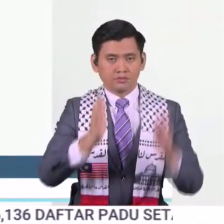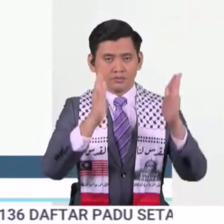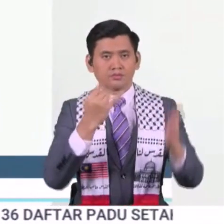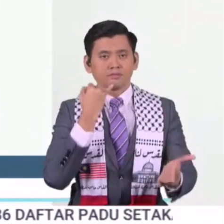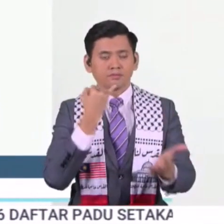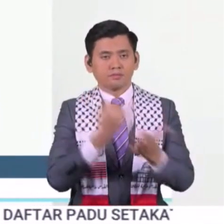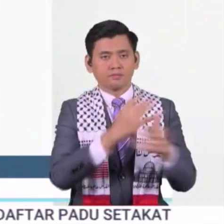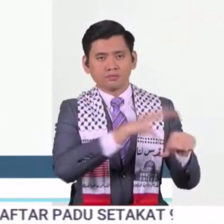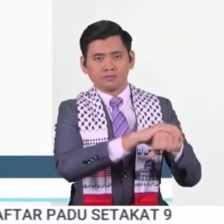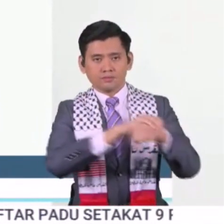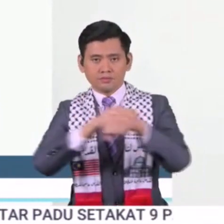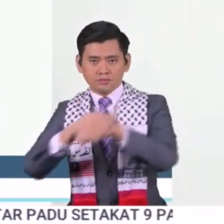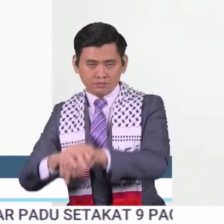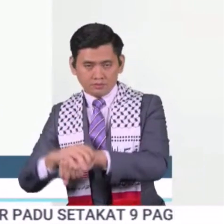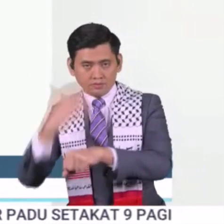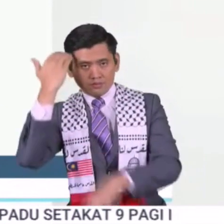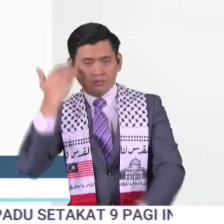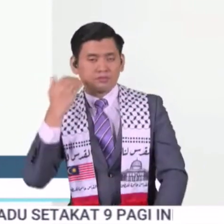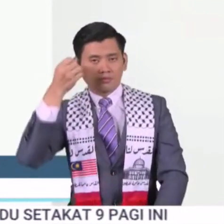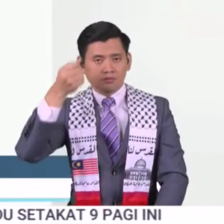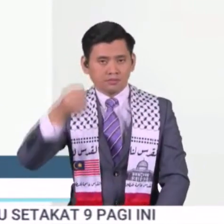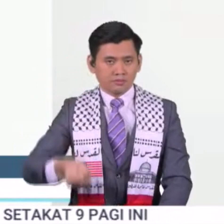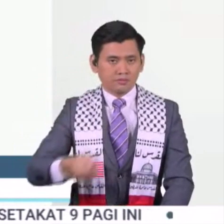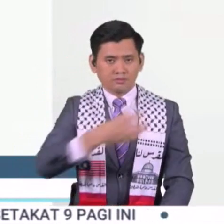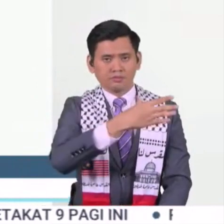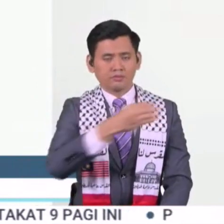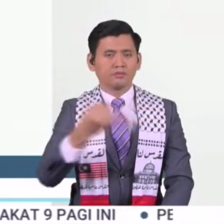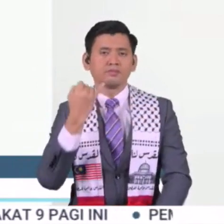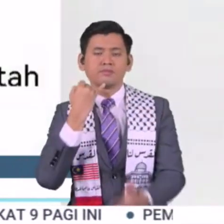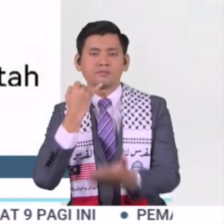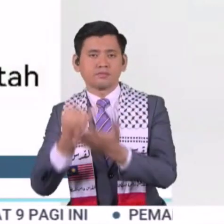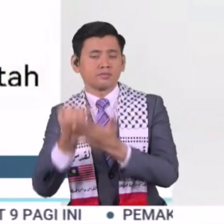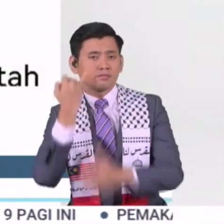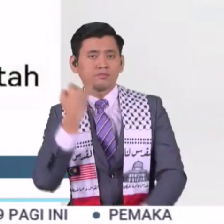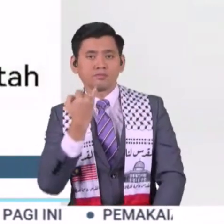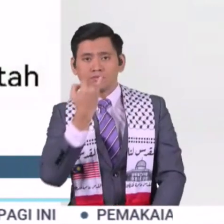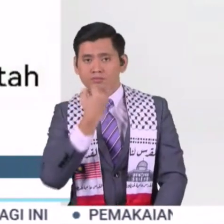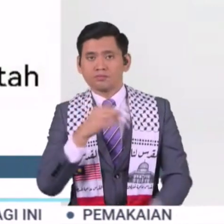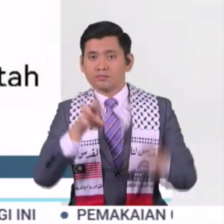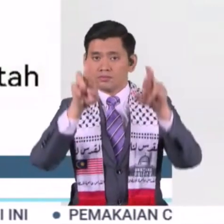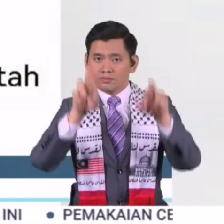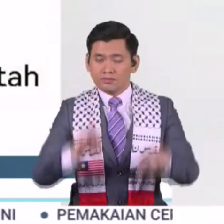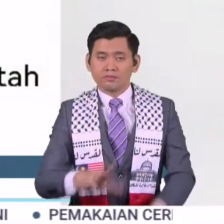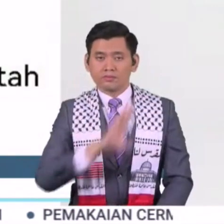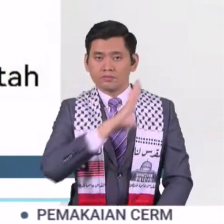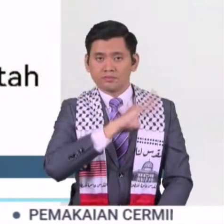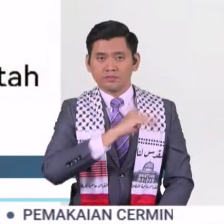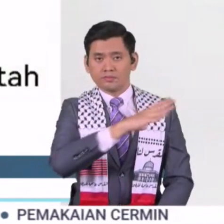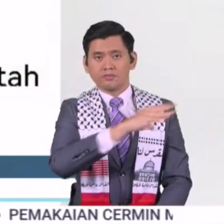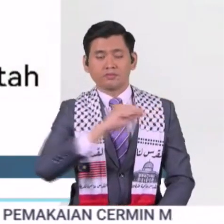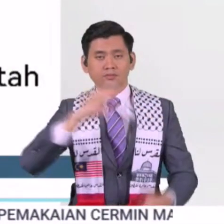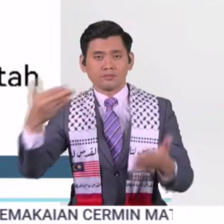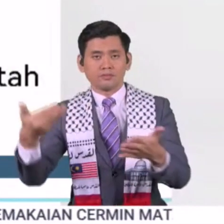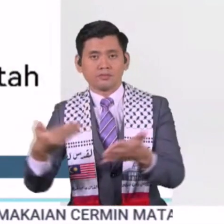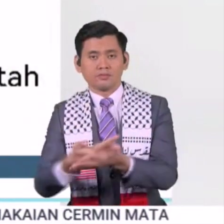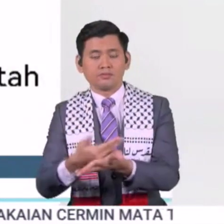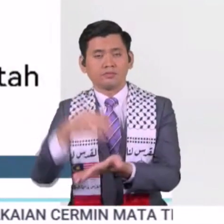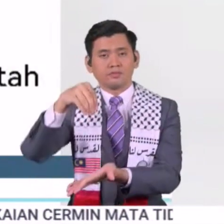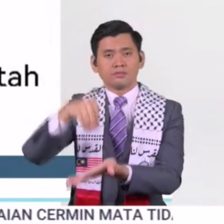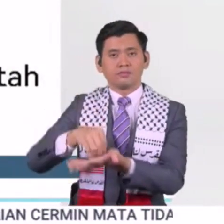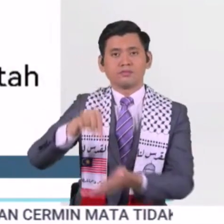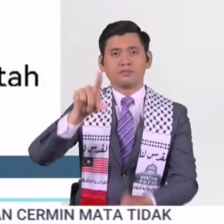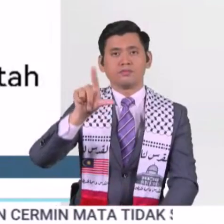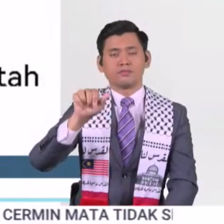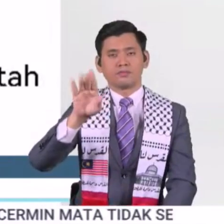terhadap individu tidak berdosa ini termasuk kekejaman Israel terhadap rakyat Palestin dan yang terbaharu di Beliau